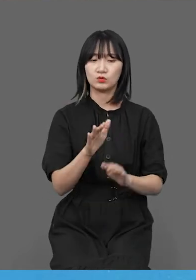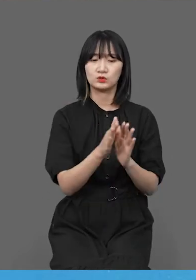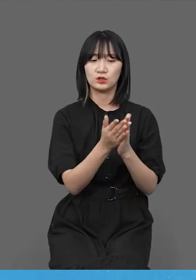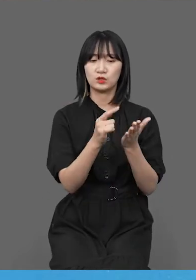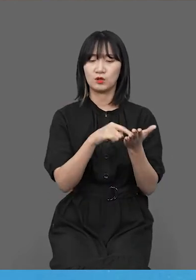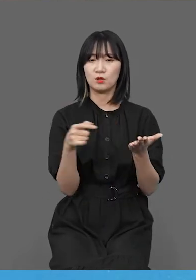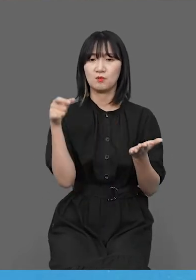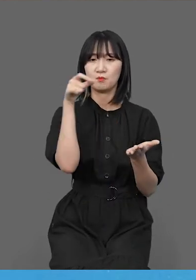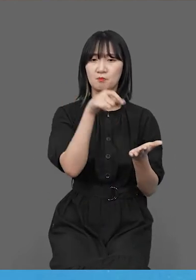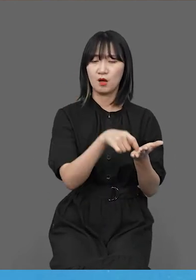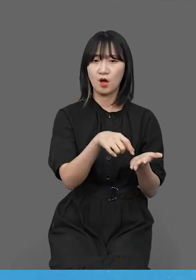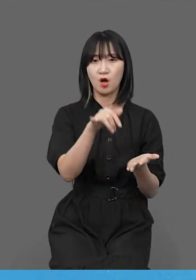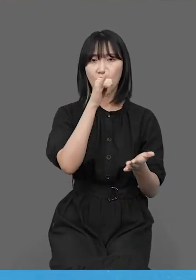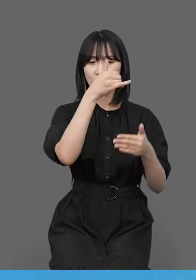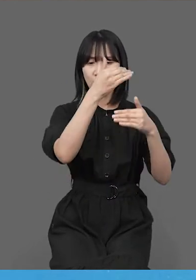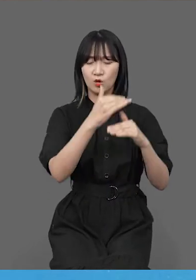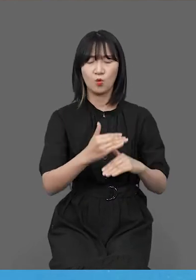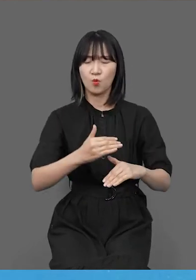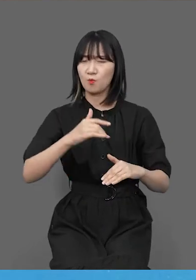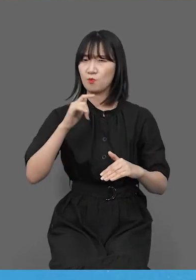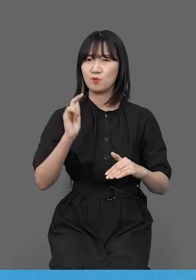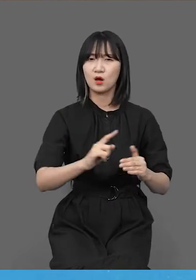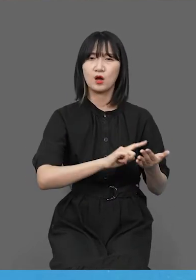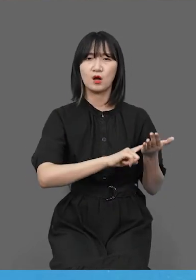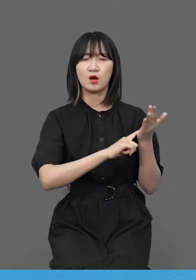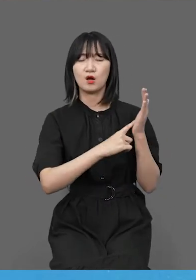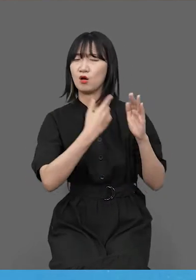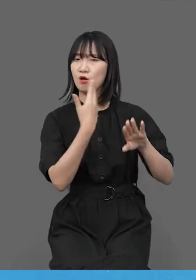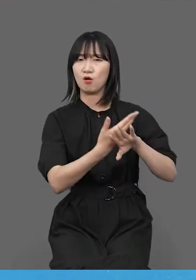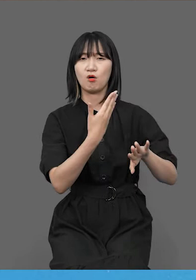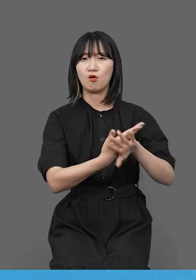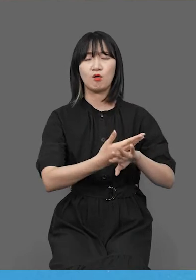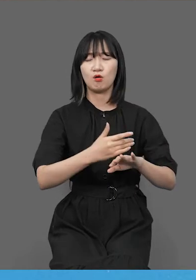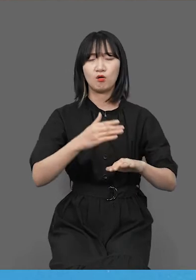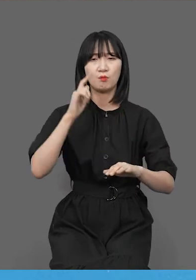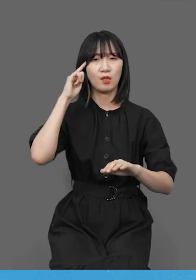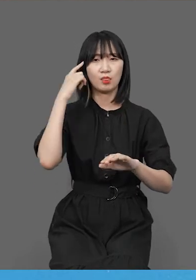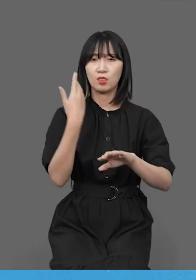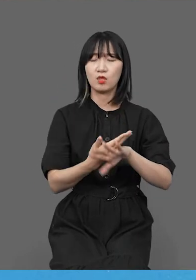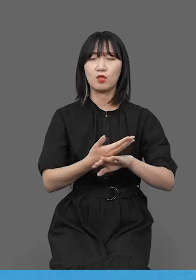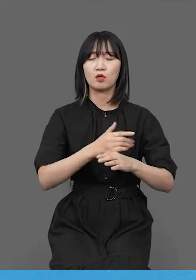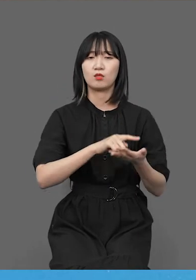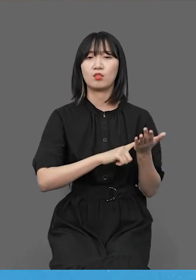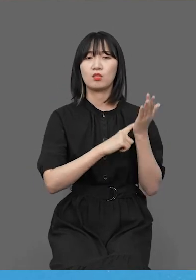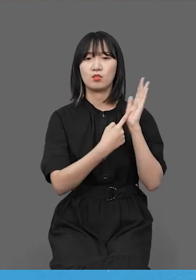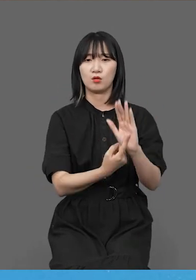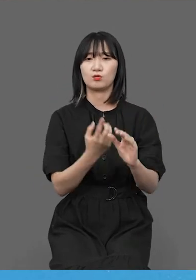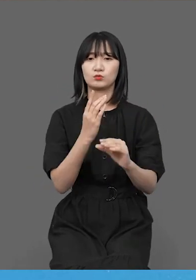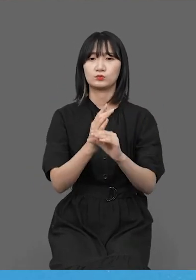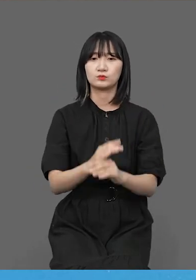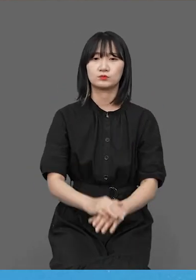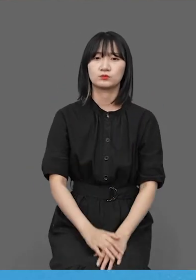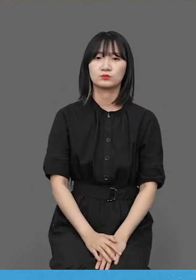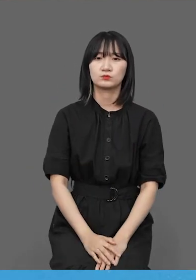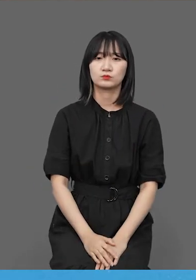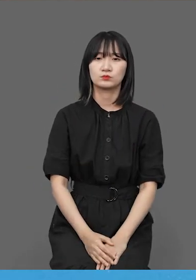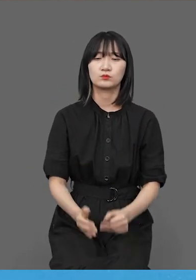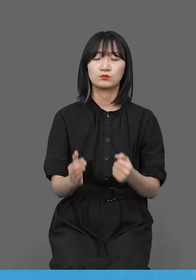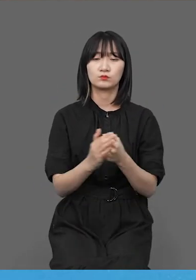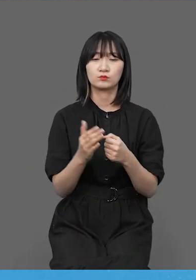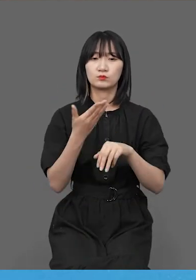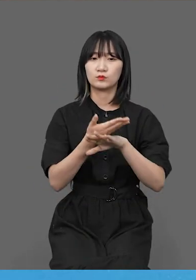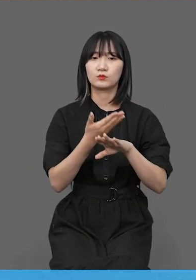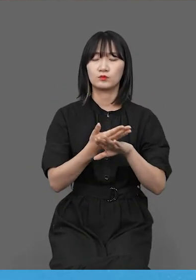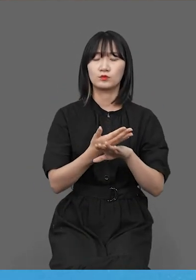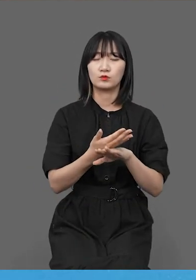잡았던 그 내용을 강하게 둘리틀 박사가 반대하고 있는 것을 볼 수가 있습니다. 그래서 다른 저널